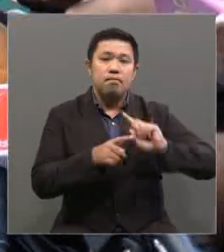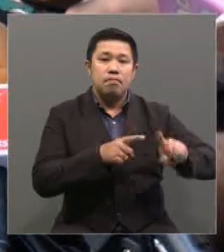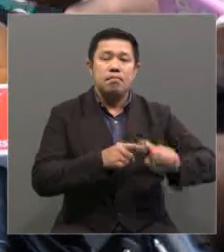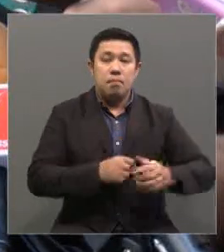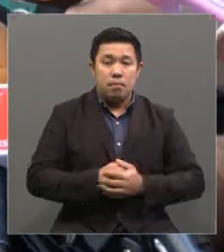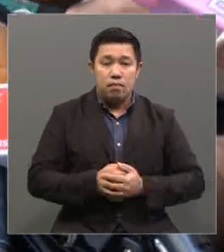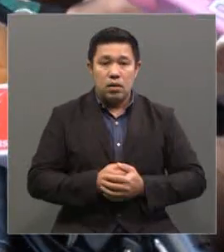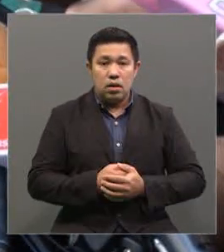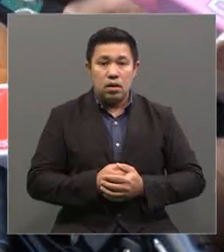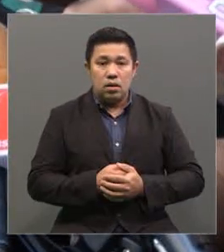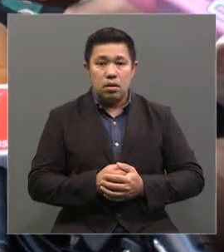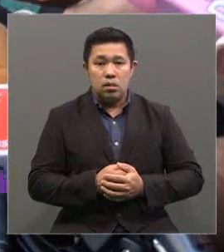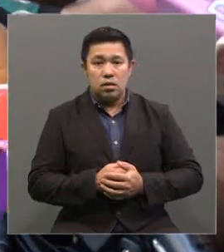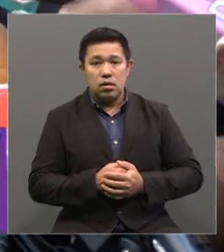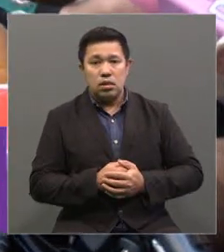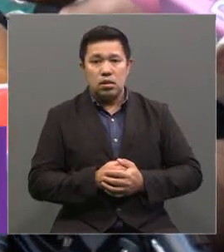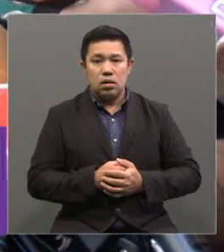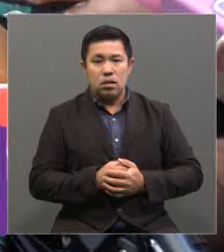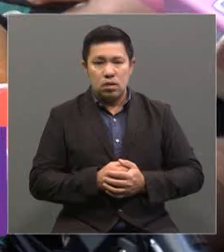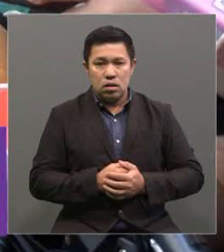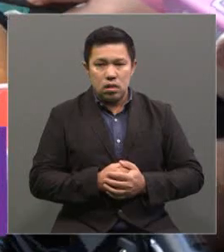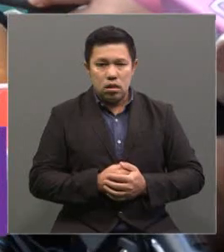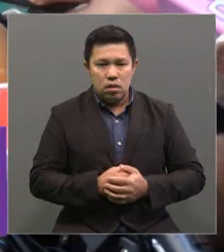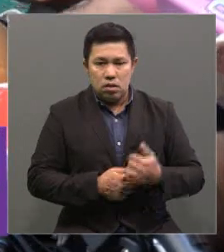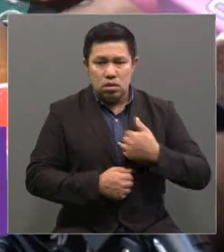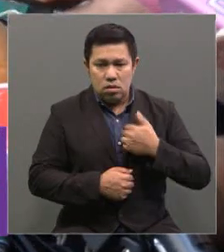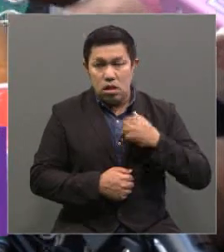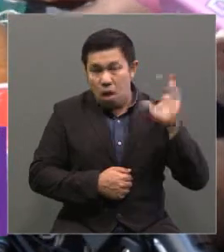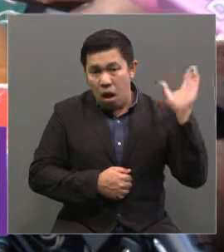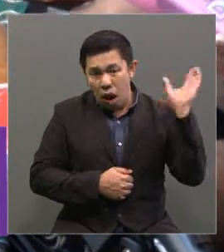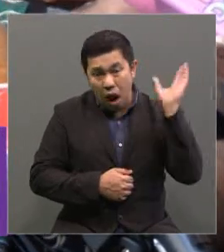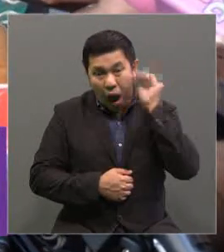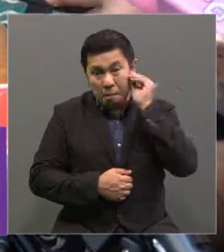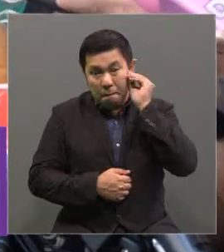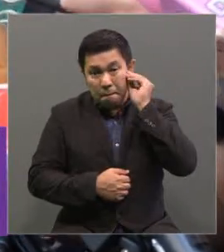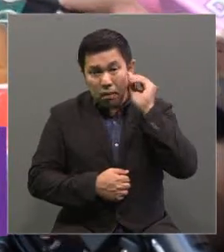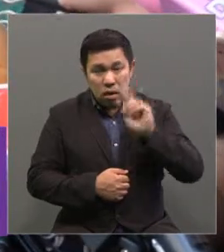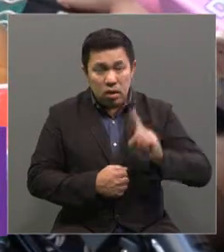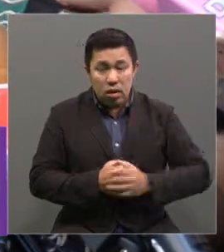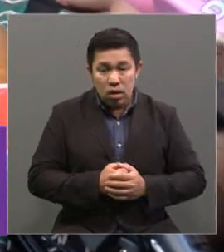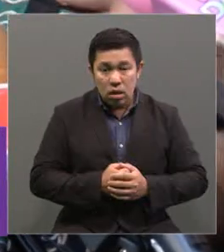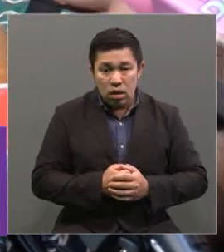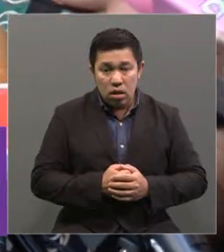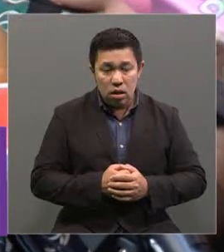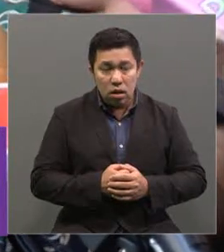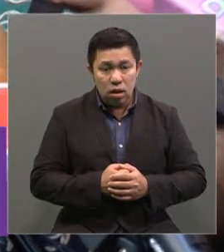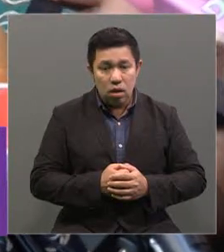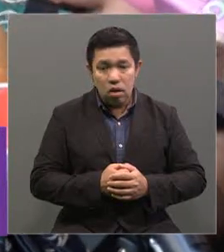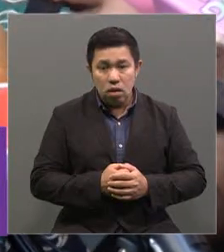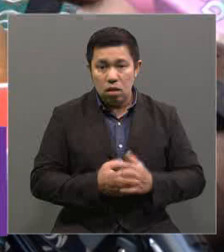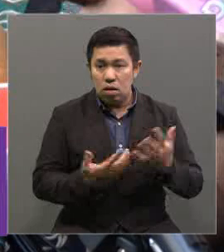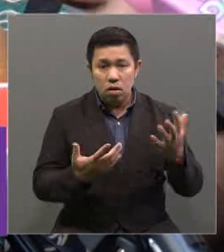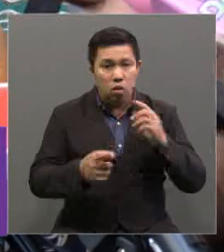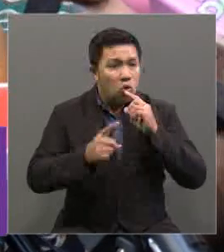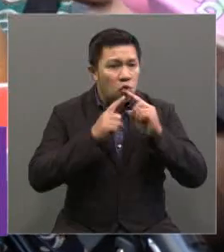ตอนที่ได้ยินน่ะยังแทบจะไม่เชื่อเลยคือมัน คำแรกอะไรคะตอน ไม่ได้พูดอะไรกันเลยไม่ได้พูดอะไร